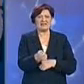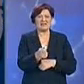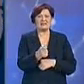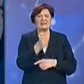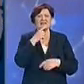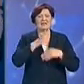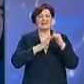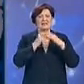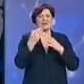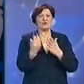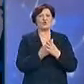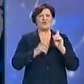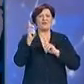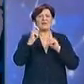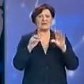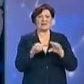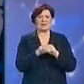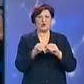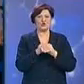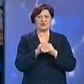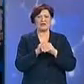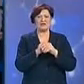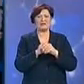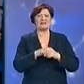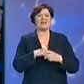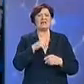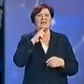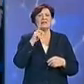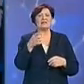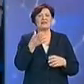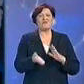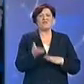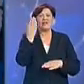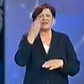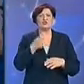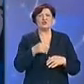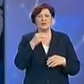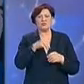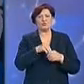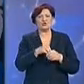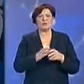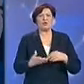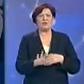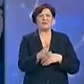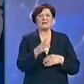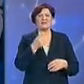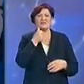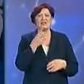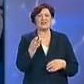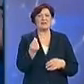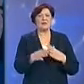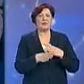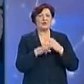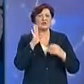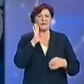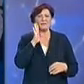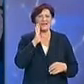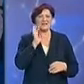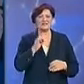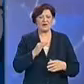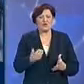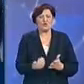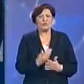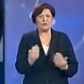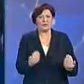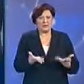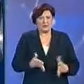gradnju novih fabrika, za pošljavanje, za veći budžet za poljoprivredu, za finansijsku pomoć majkama, za svako novorođeno